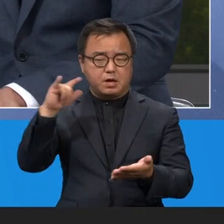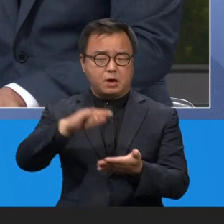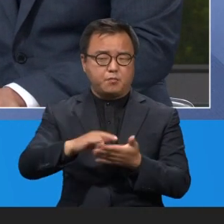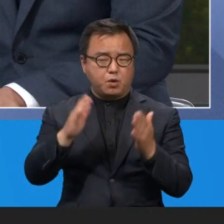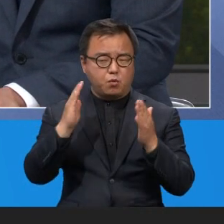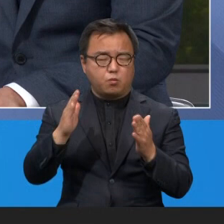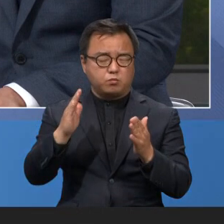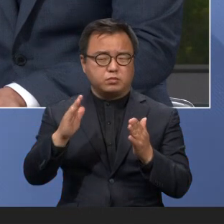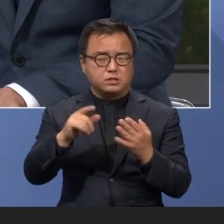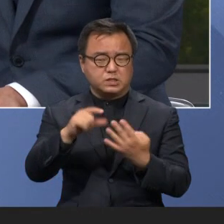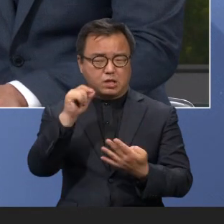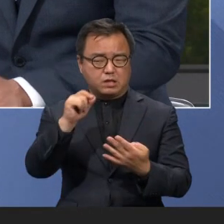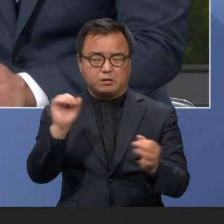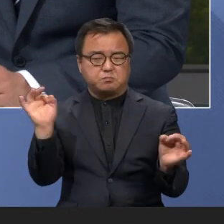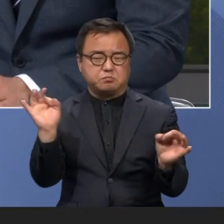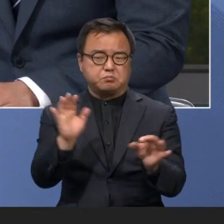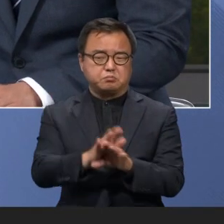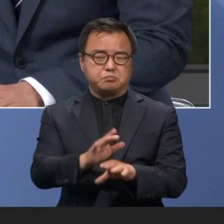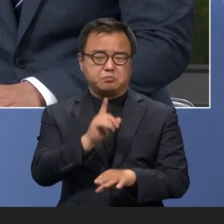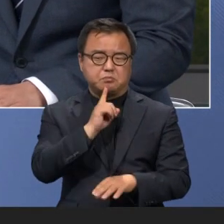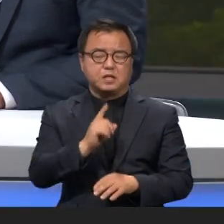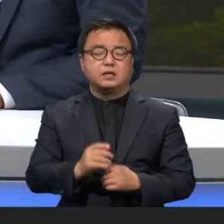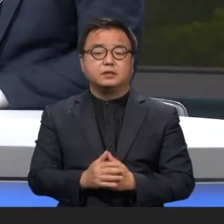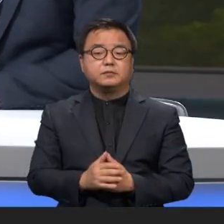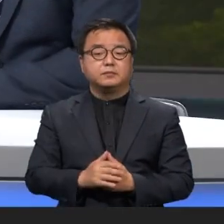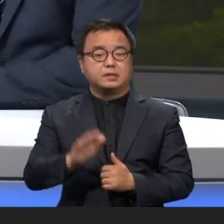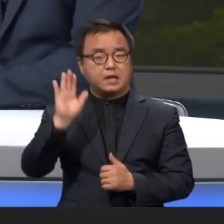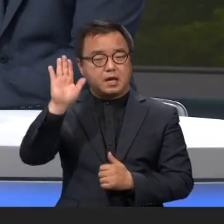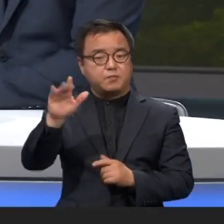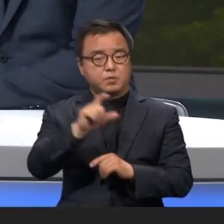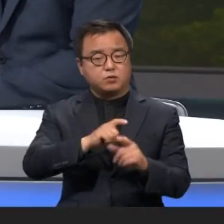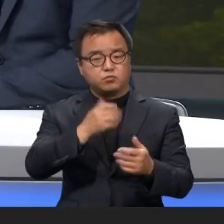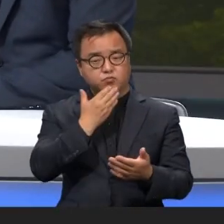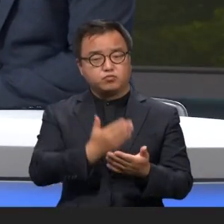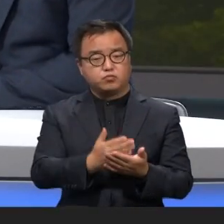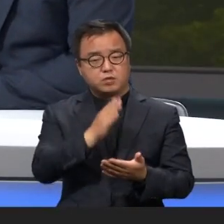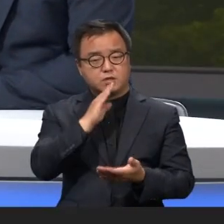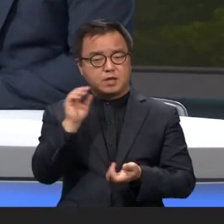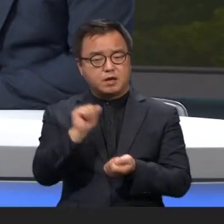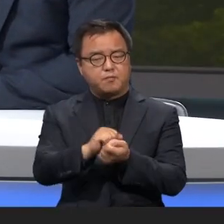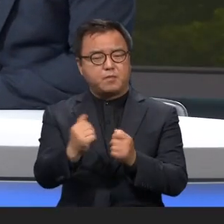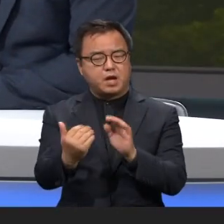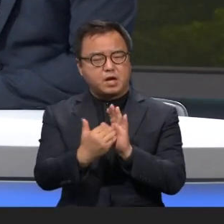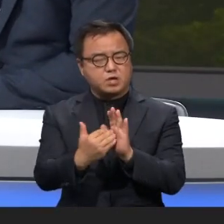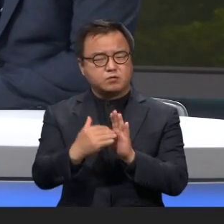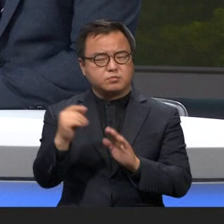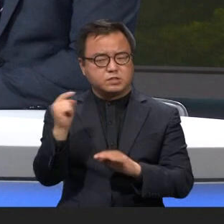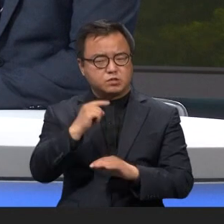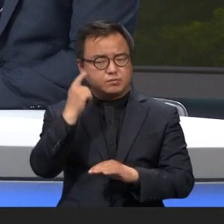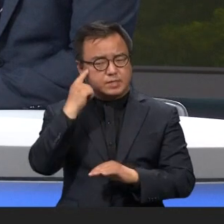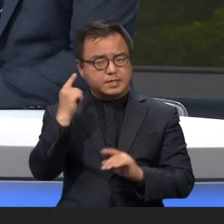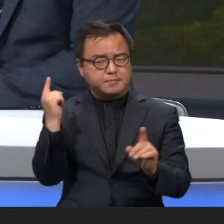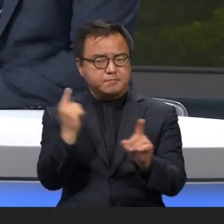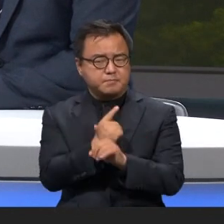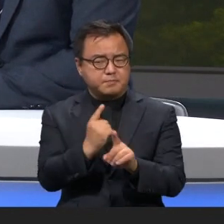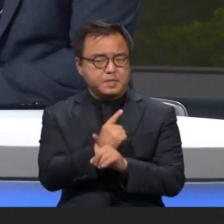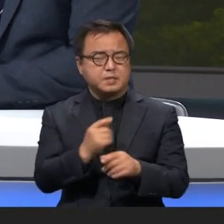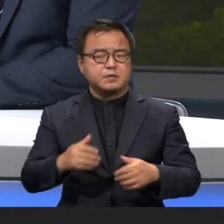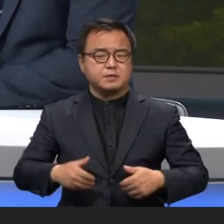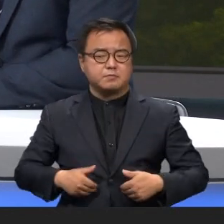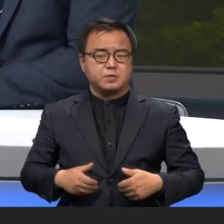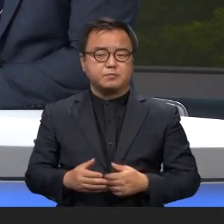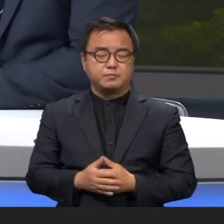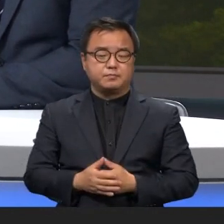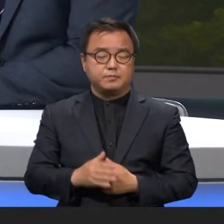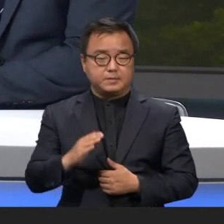부정적 전망 까지 흘러 나오고 있습니다 4 앞으로 더 중요한 거겠죠 방역에 대해 조금 더 철저한 인식들이 필요할 것 같습니다 다음